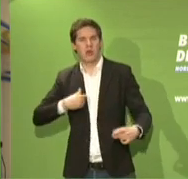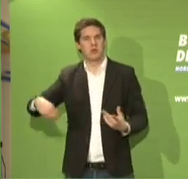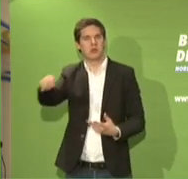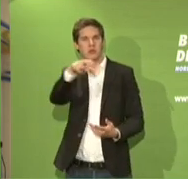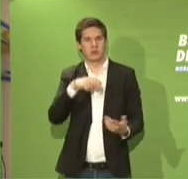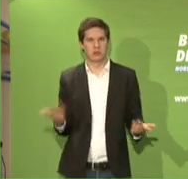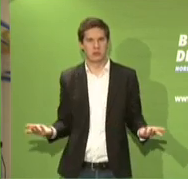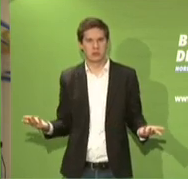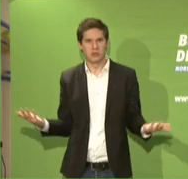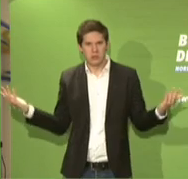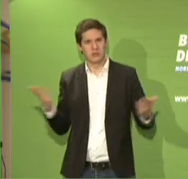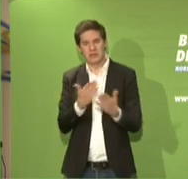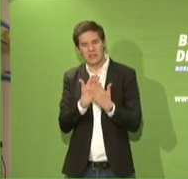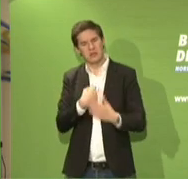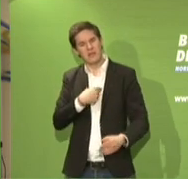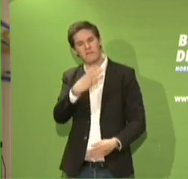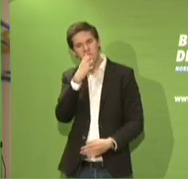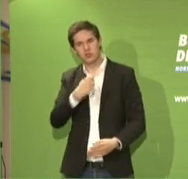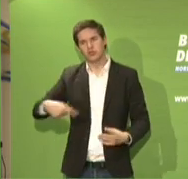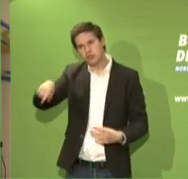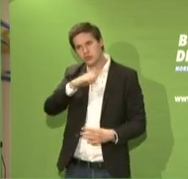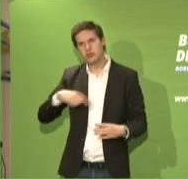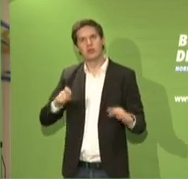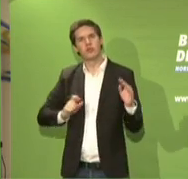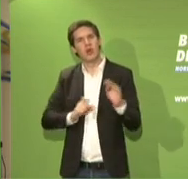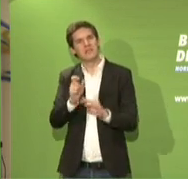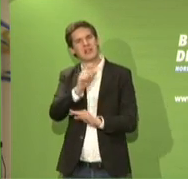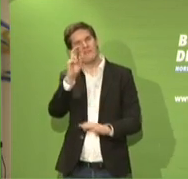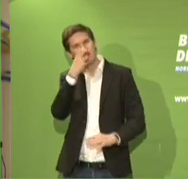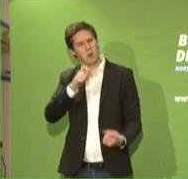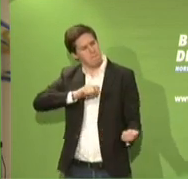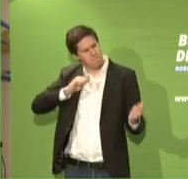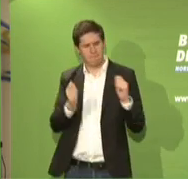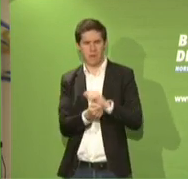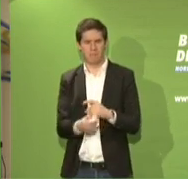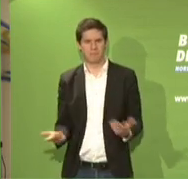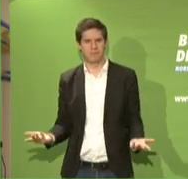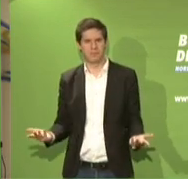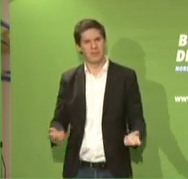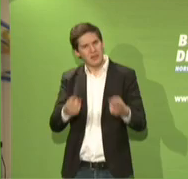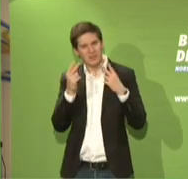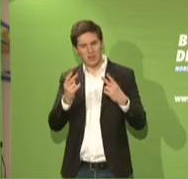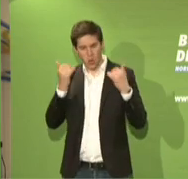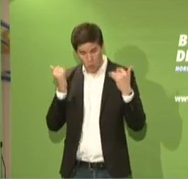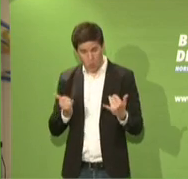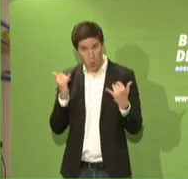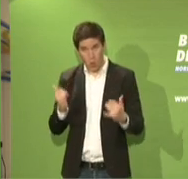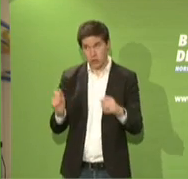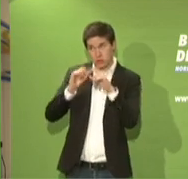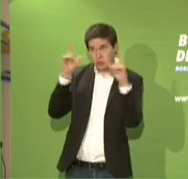ich will, dass wir gemeinsam hier in Nordrhein-Westfalen das Steuer rumreißen. Wenn es darum geht, dass heute Steuergelder